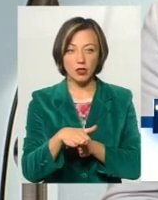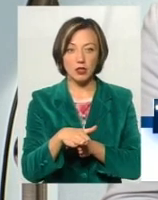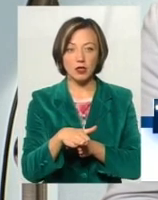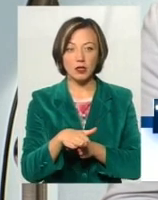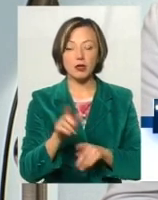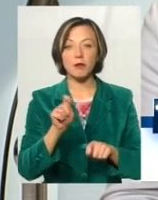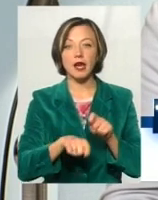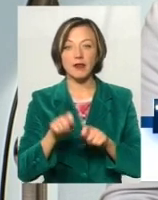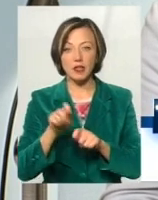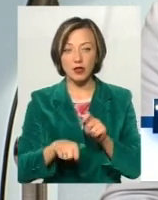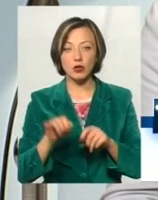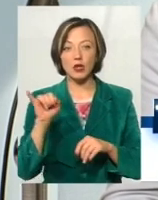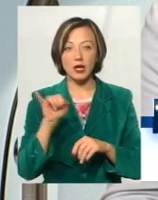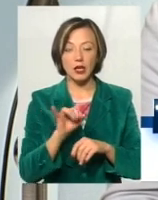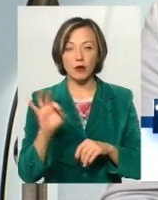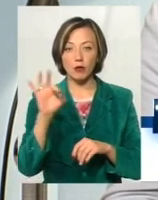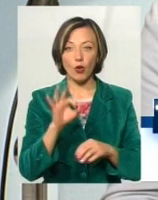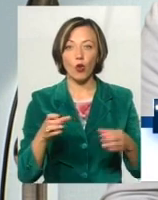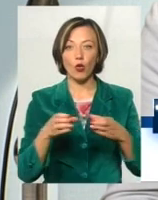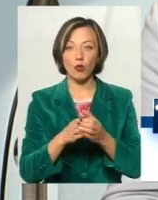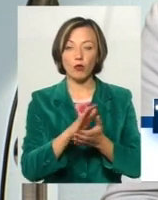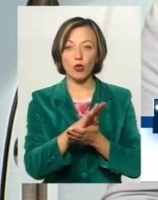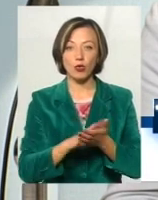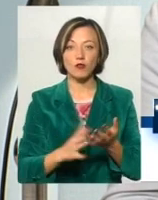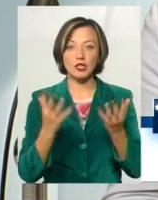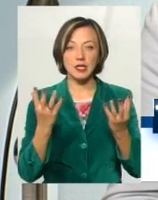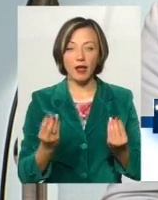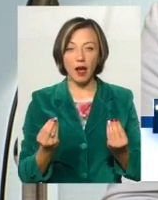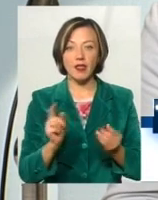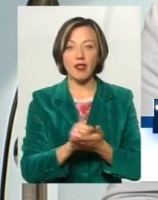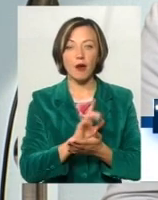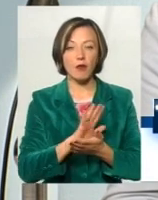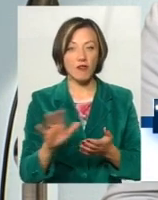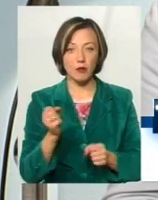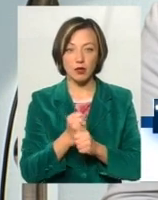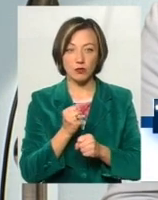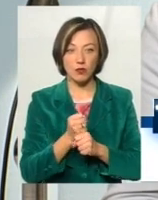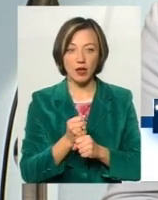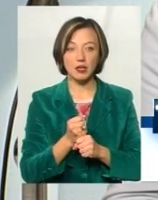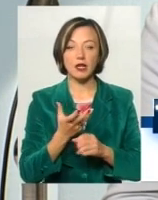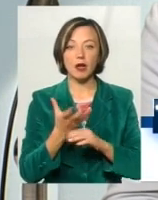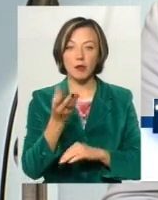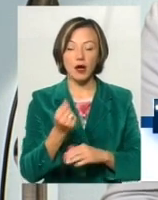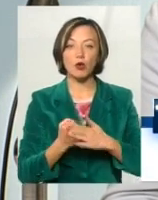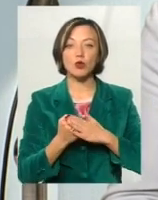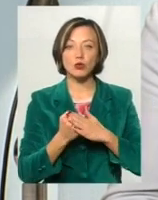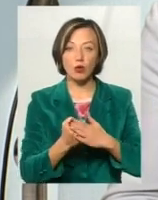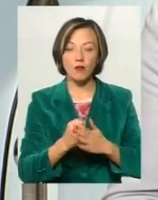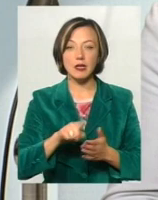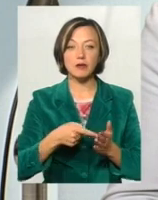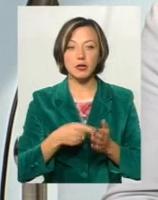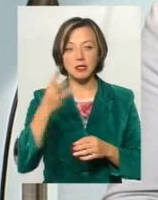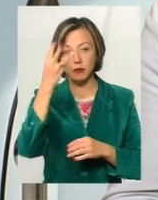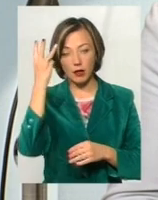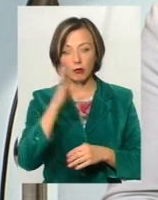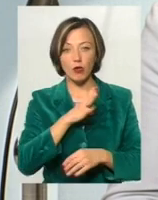виконані, перевірено. І на рахунок груп продовженого дня, які не повинні функціонувати на платній основі у місті